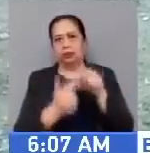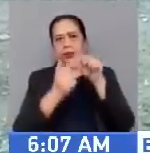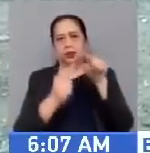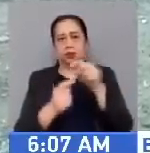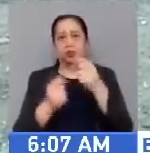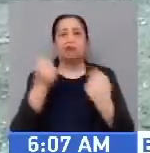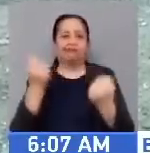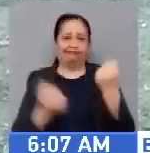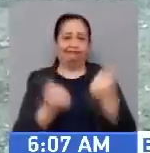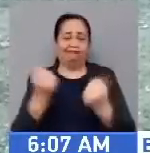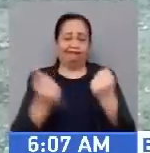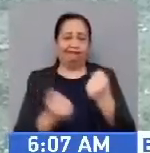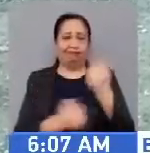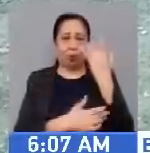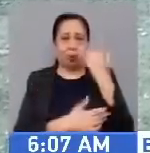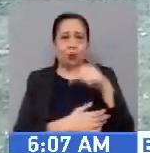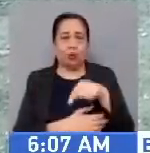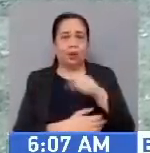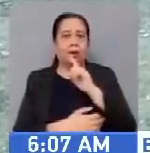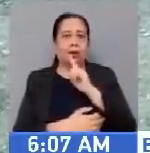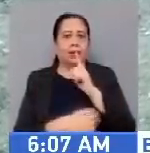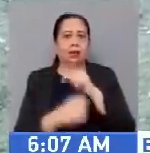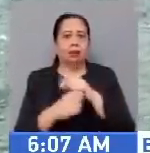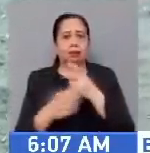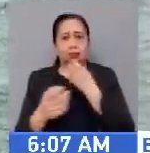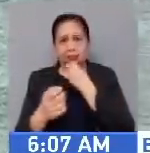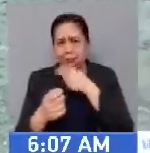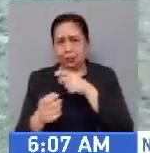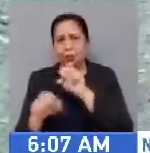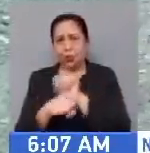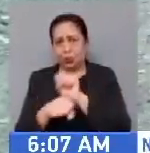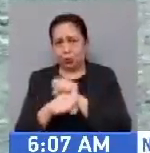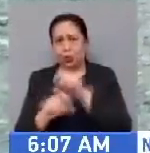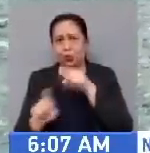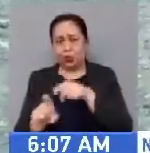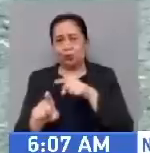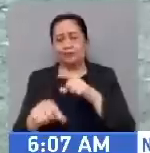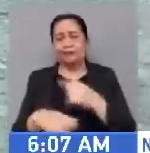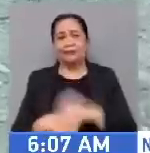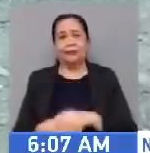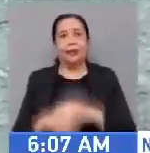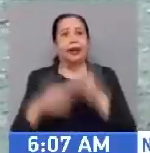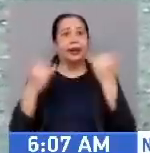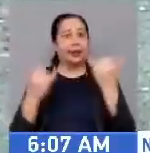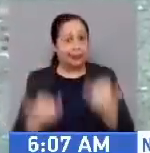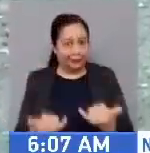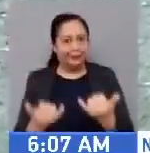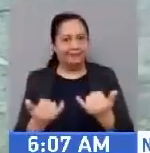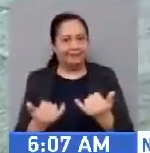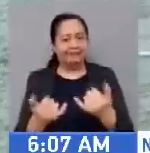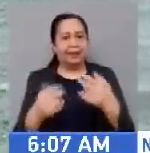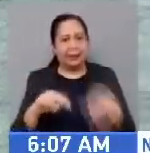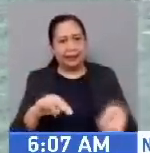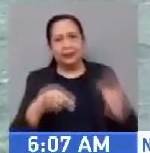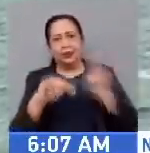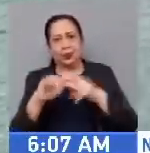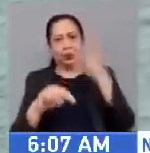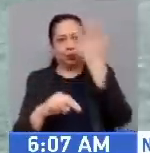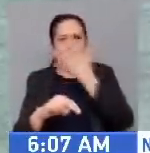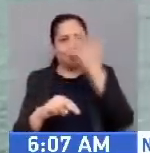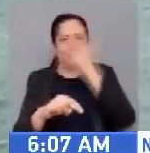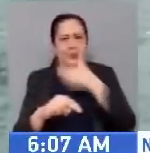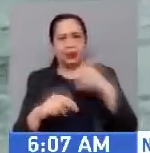nga ito po yung pinagkukunan lang po nila ng kanilang kabuhayan. Ngayong araw po, big time oil price hike na naman ang inaasahan po